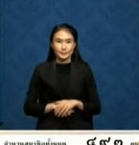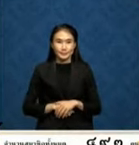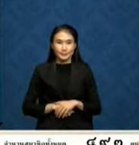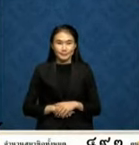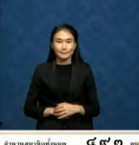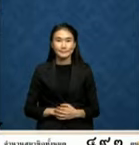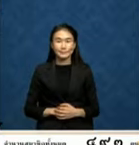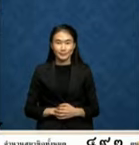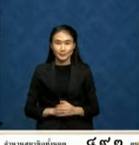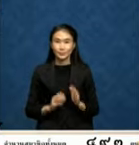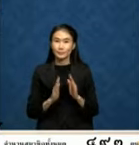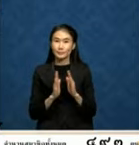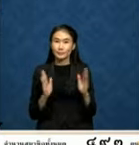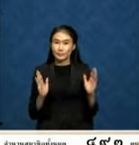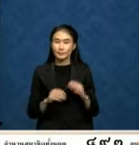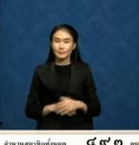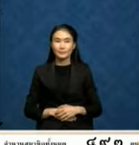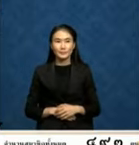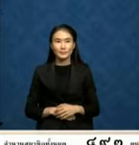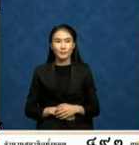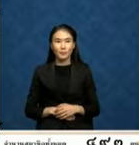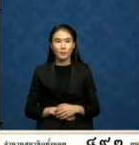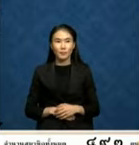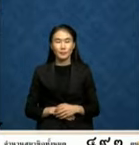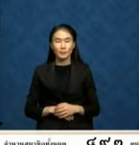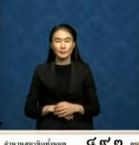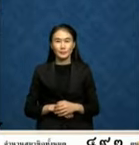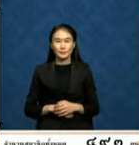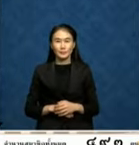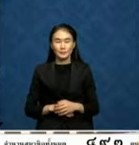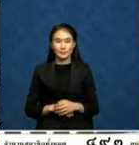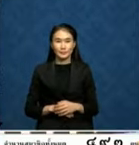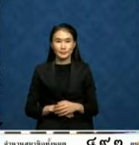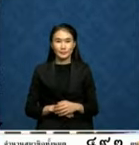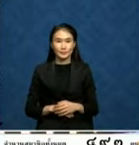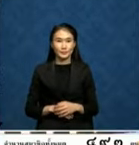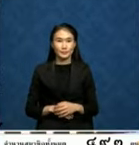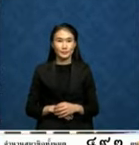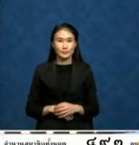ครับขอบคุณครับต่อไปท่านอดิศรเพียงเกตเชิญครับ